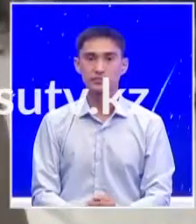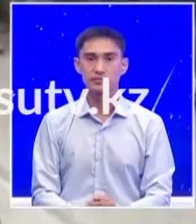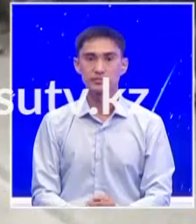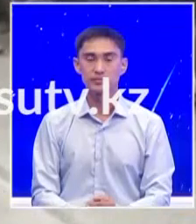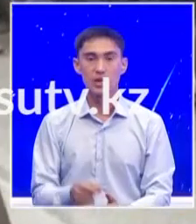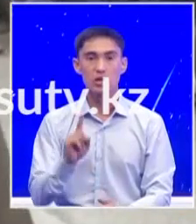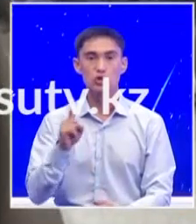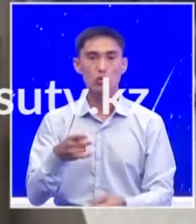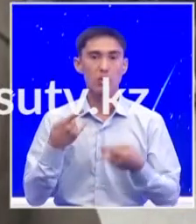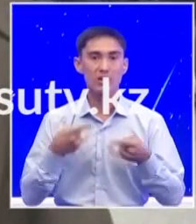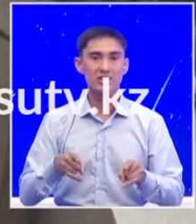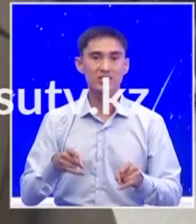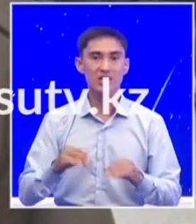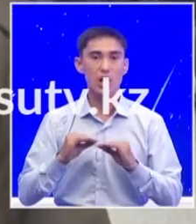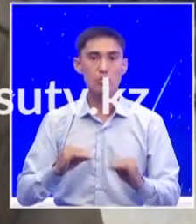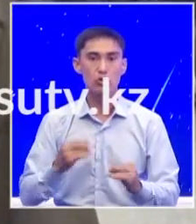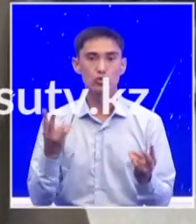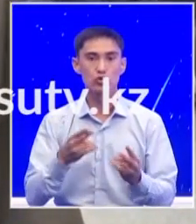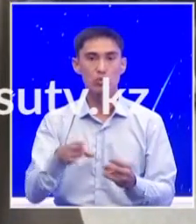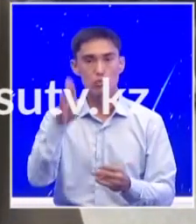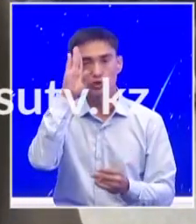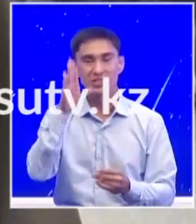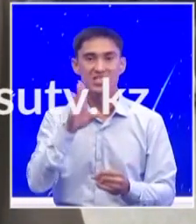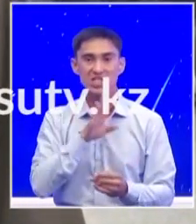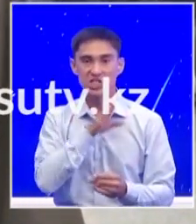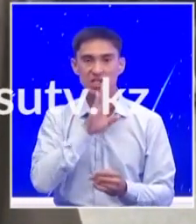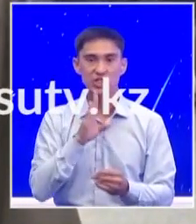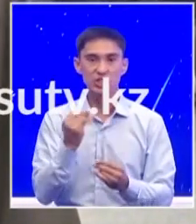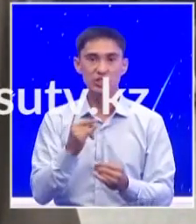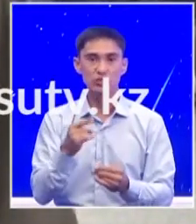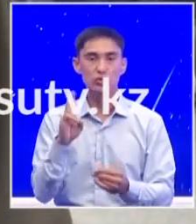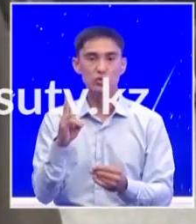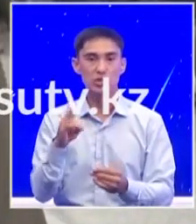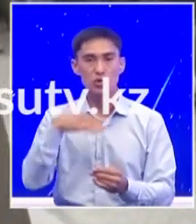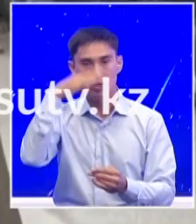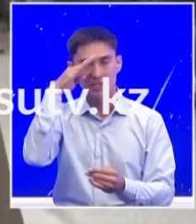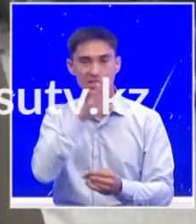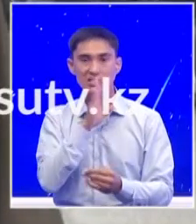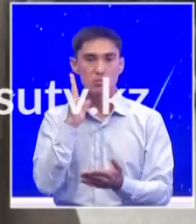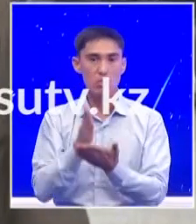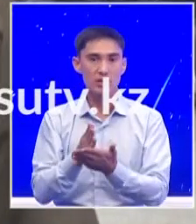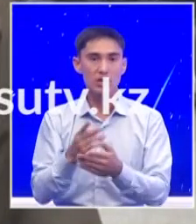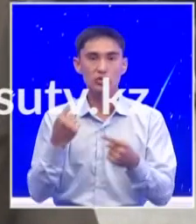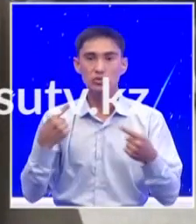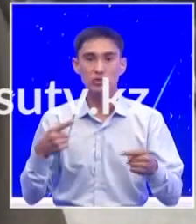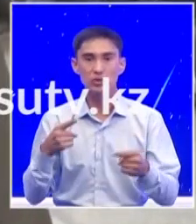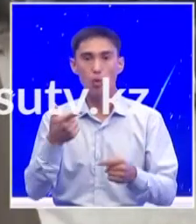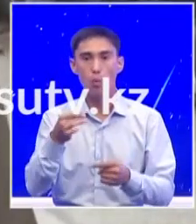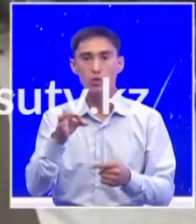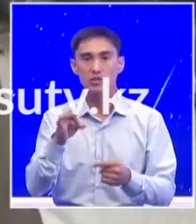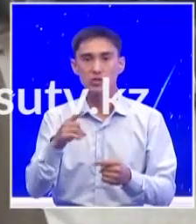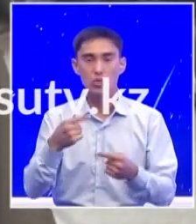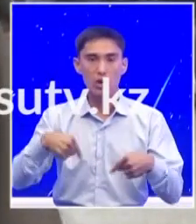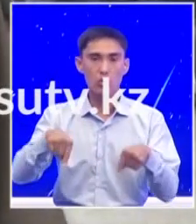Для того, чтобы родился ребенок, нужны мужчина и женщина. То есть у ребенка есть отец и мать. Есть нечто крайне извращенное в том, что гомосексуальные